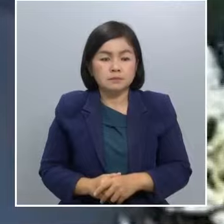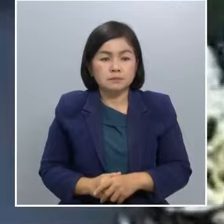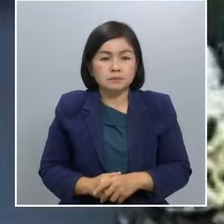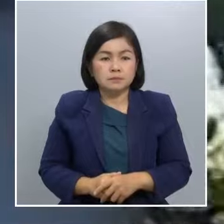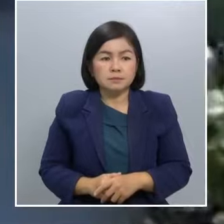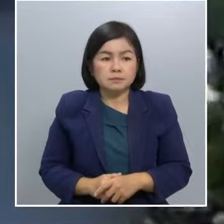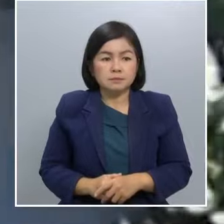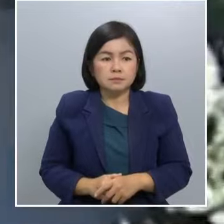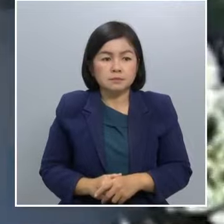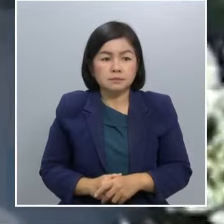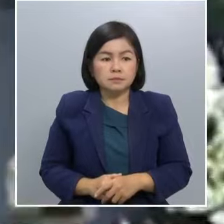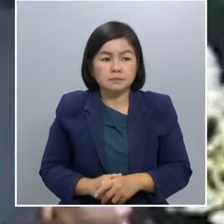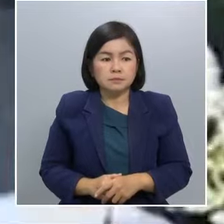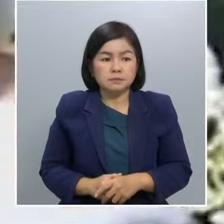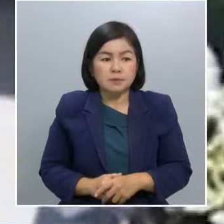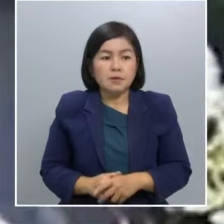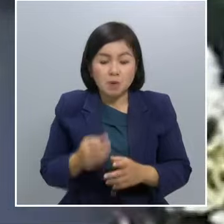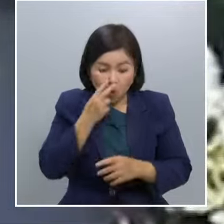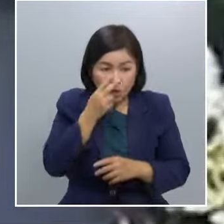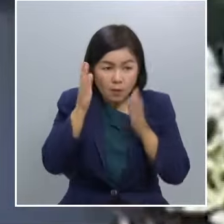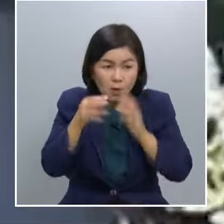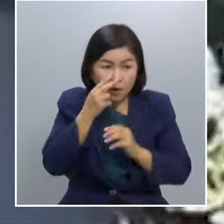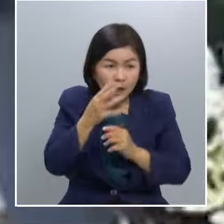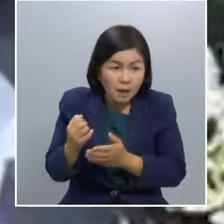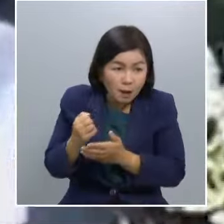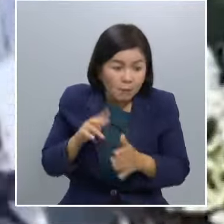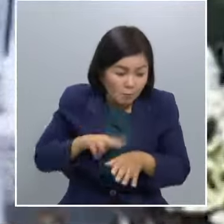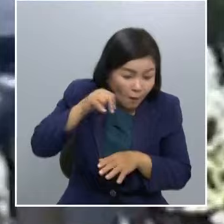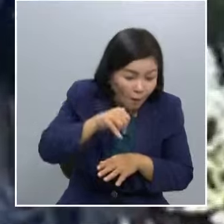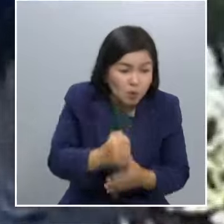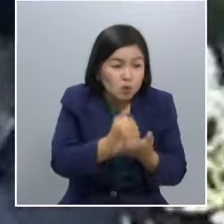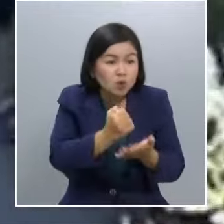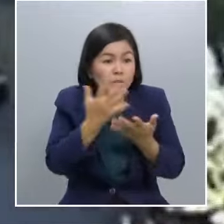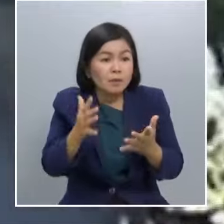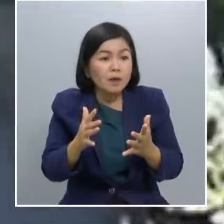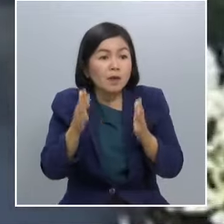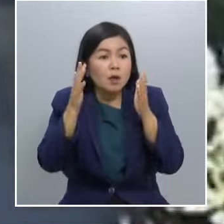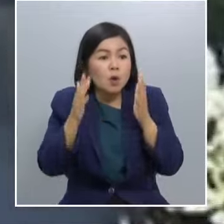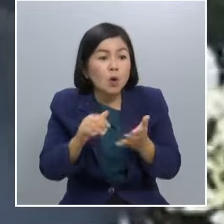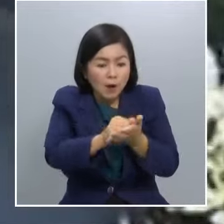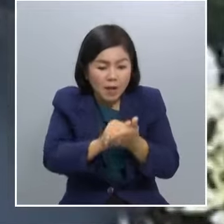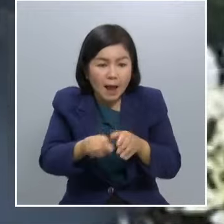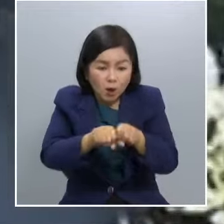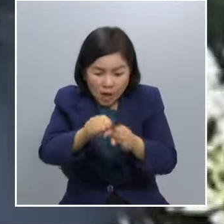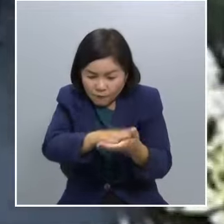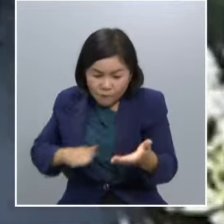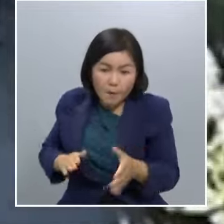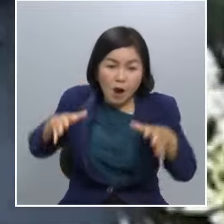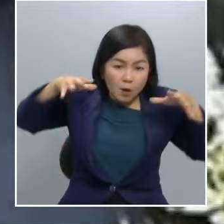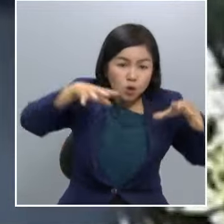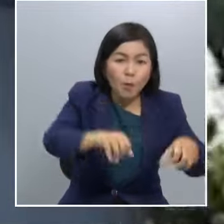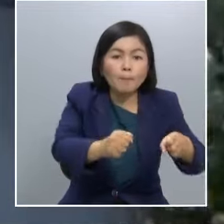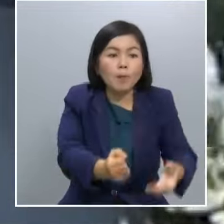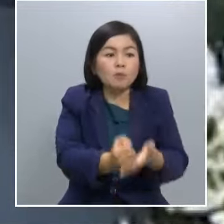ค่ะจังหวะนั้นน่ะคือมีคนเห็นเหตุการณ์แต่ไม่มีใครกล้าลงไปช่วยพนักงานมาถึงปุ๊บถอดรองเท้าแล้วลงไปช่วยน้อง